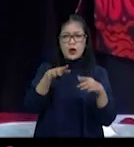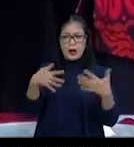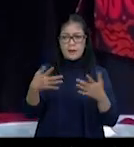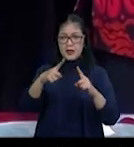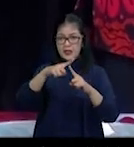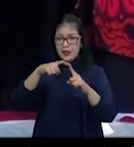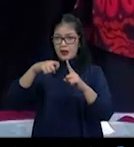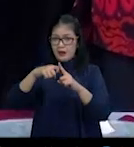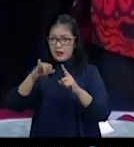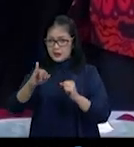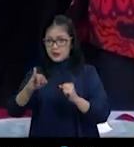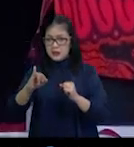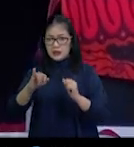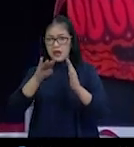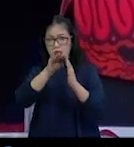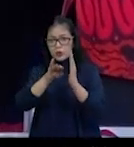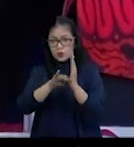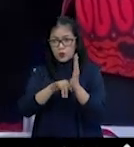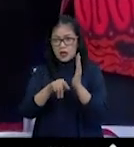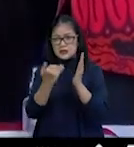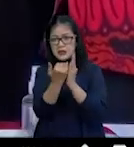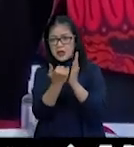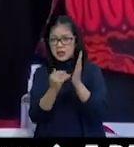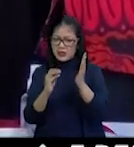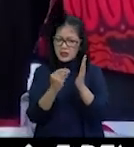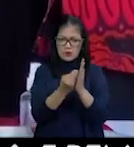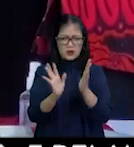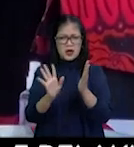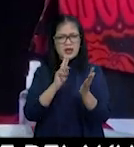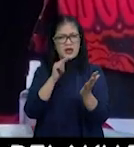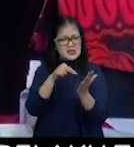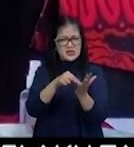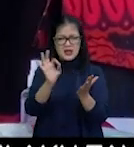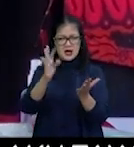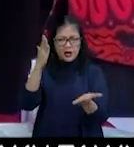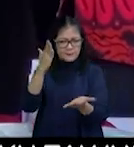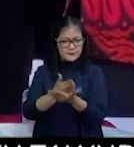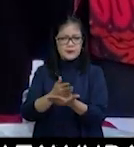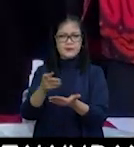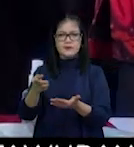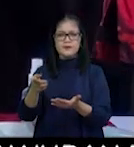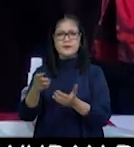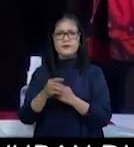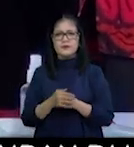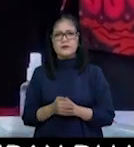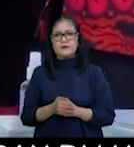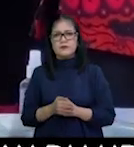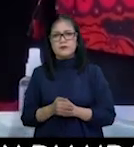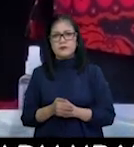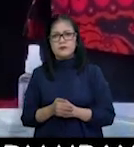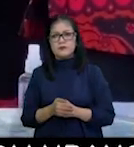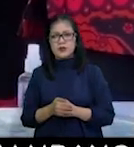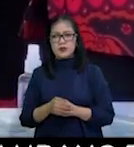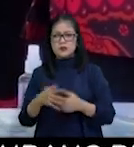Indonesia yang tidak memenuhi persyaratan. Tim juga bekerja menelusuri, men-tracing bekerja sama